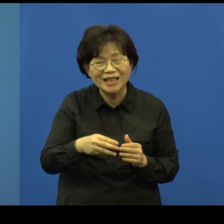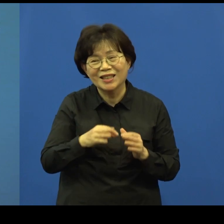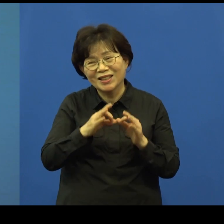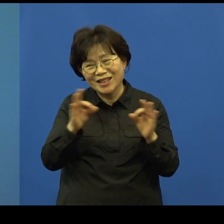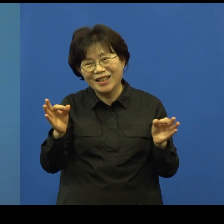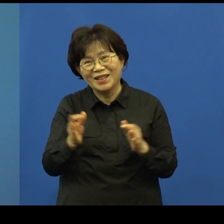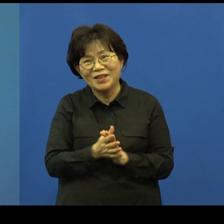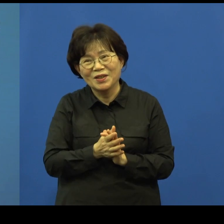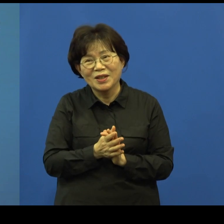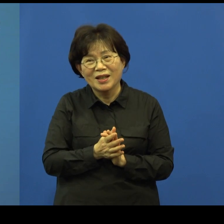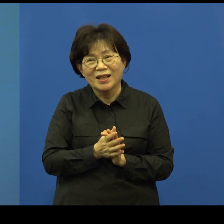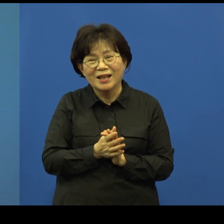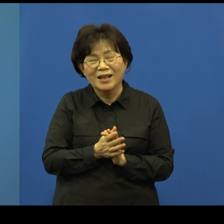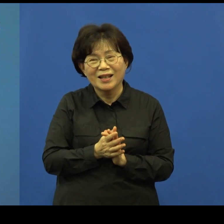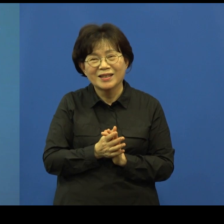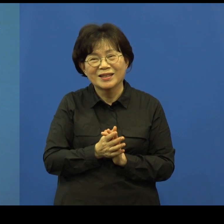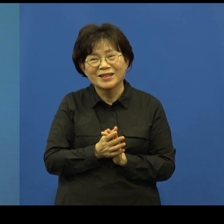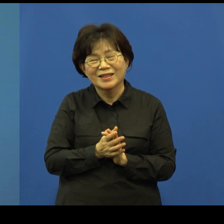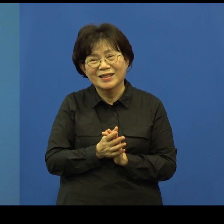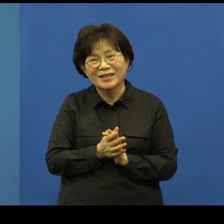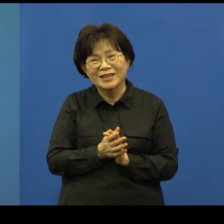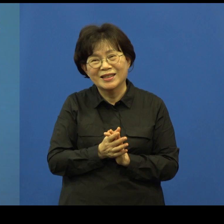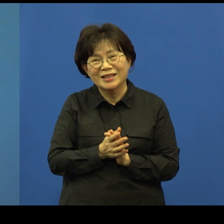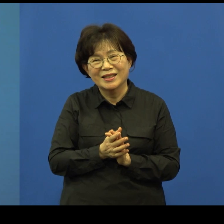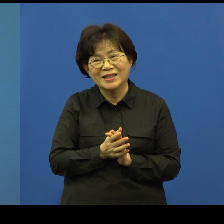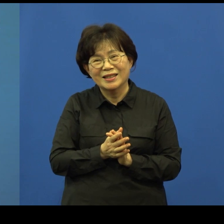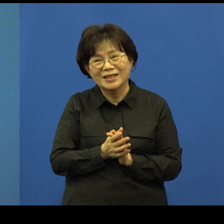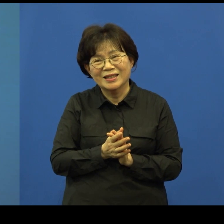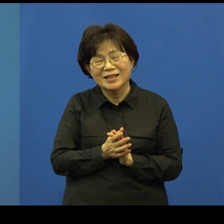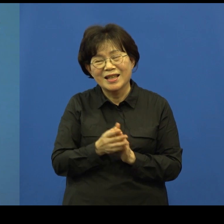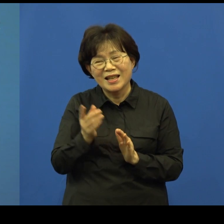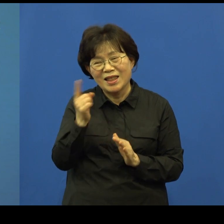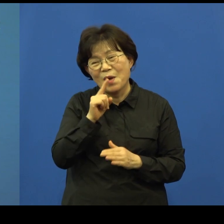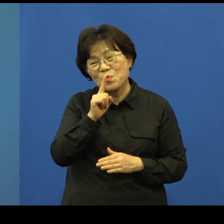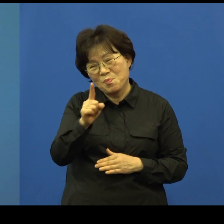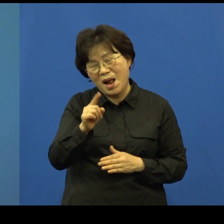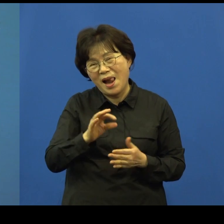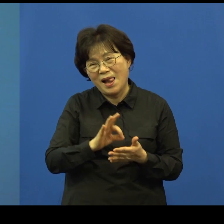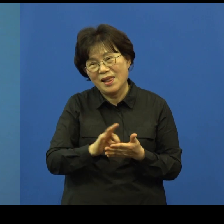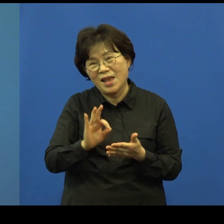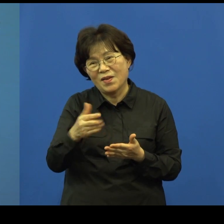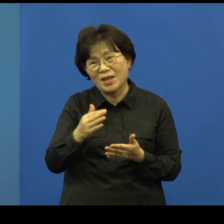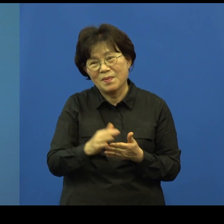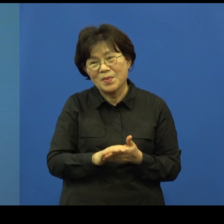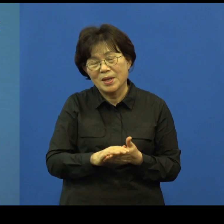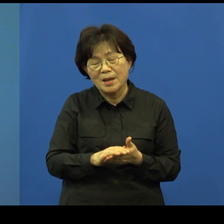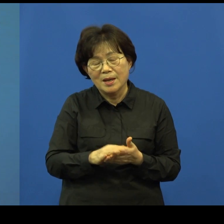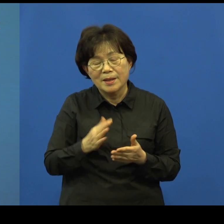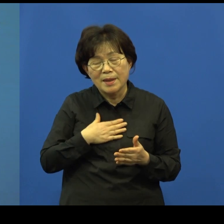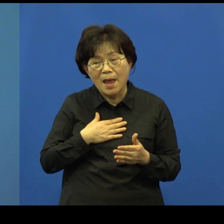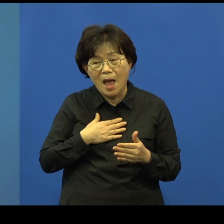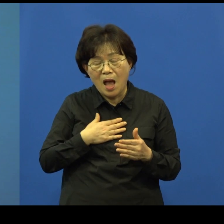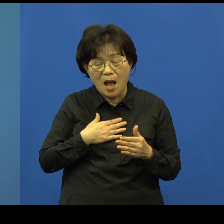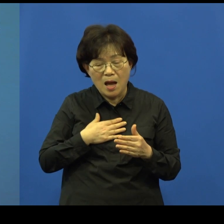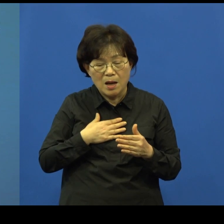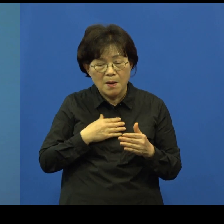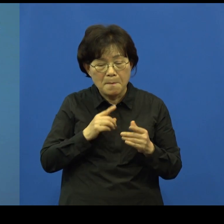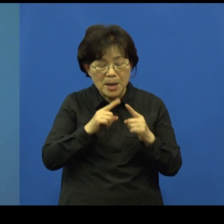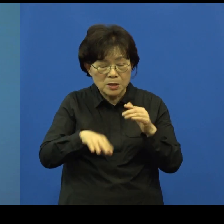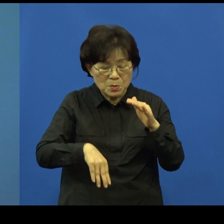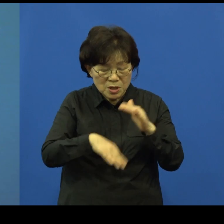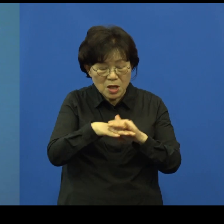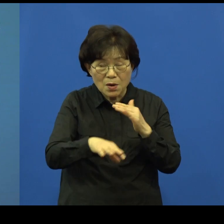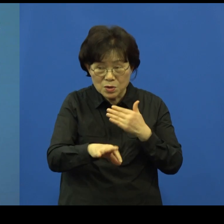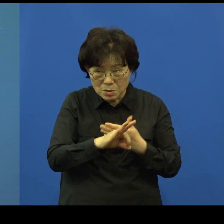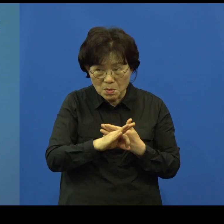A, B, C 뭐 이런 거 하고 말이 막 안 좋은 말이 나오는 거예요. 건드리면 차 있는 게 나오는 거잖아요. 그죠?